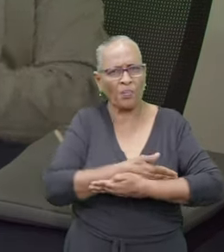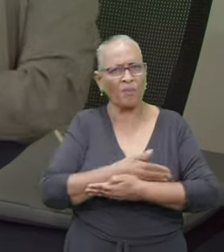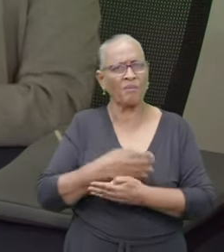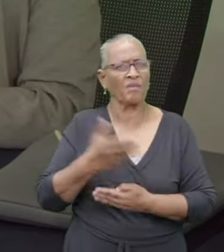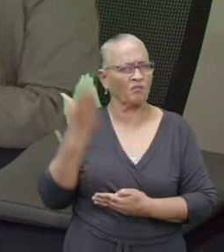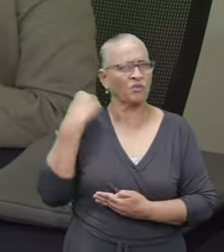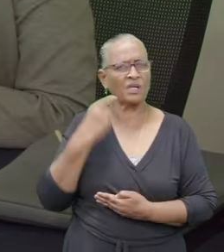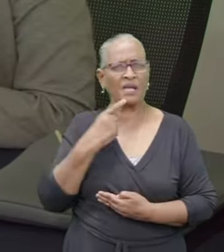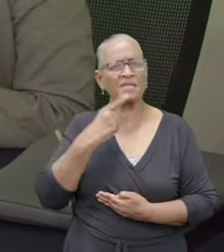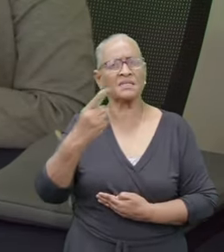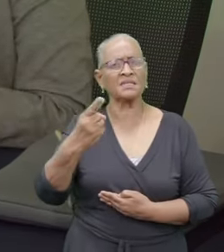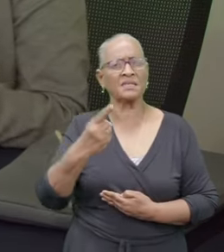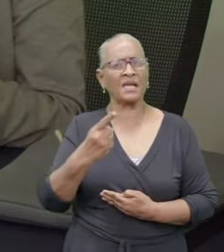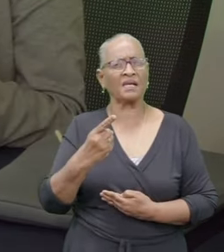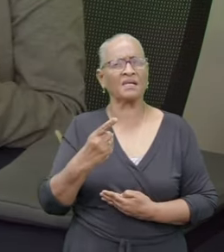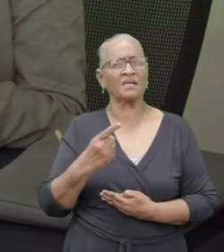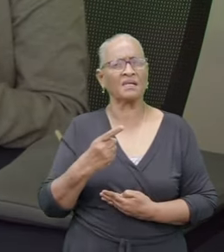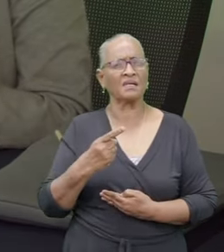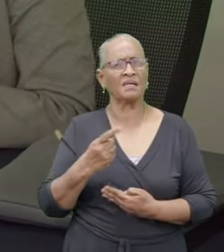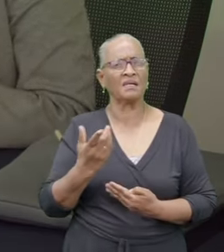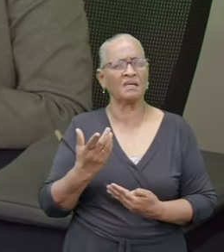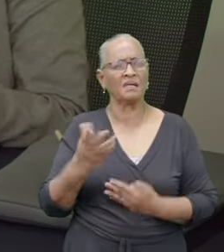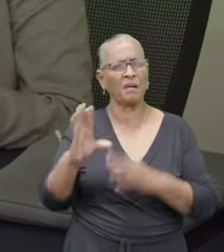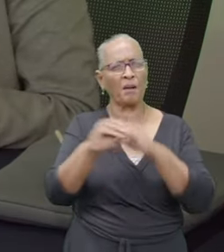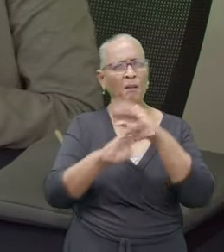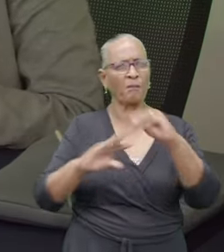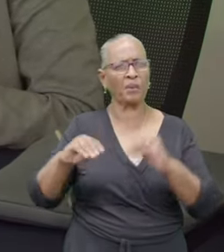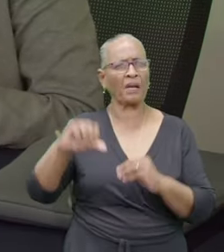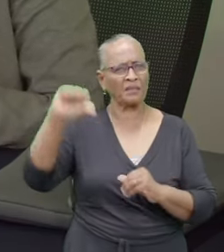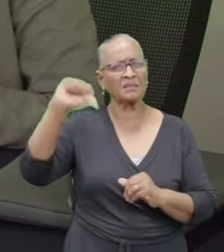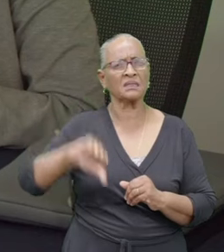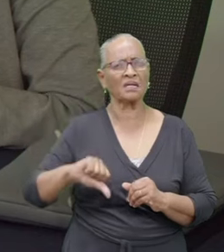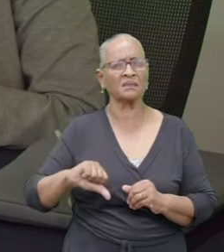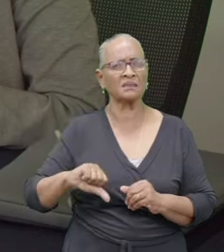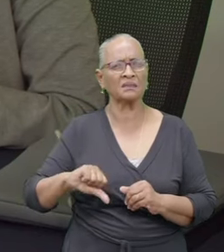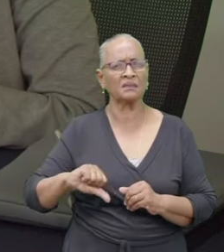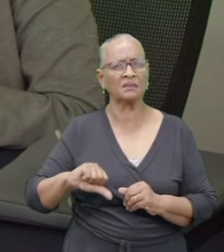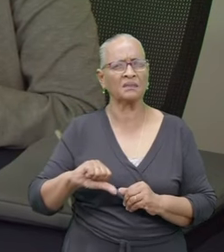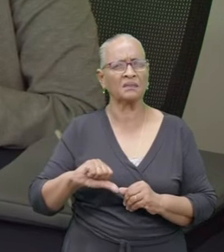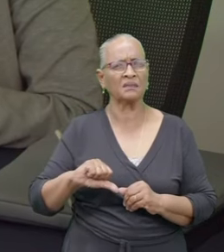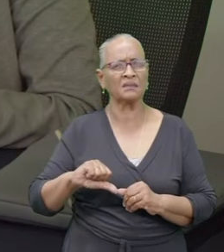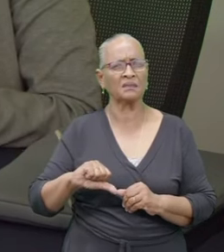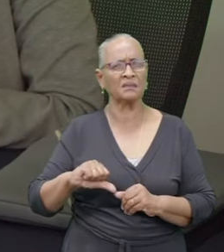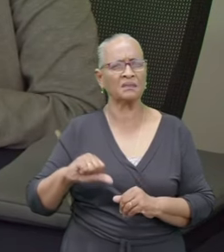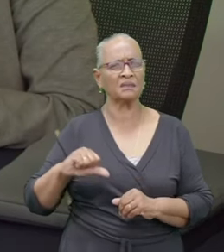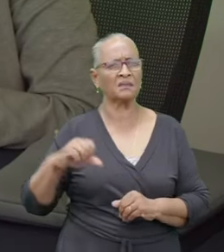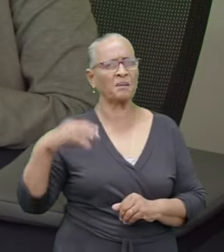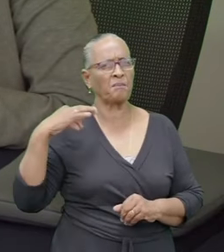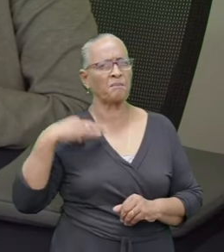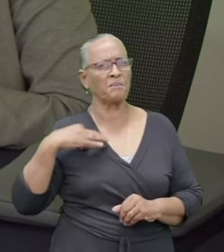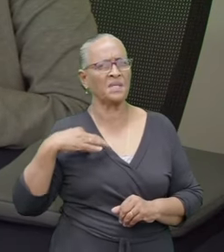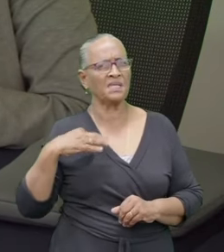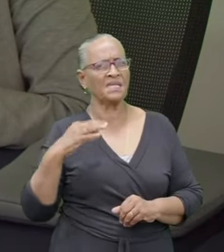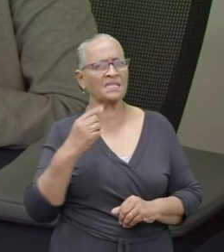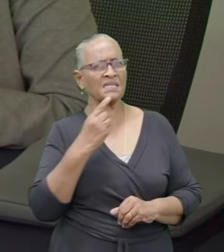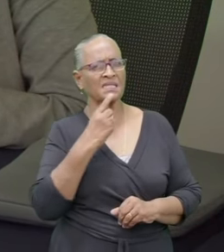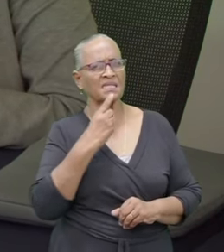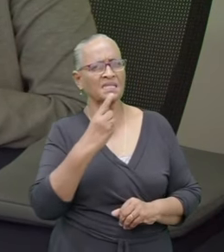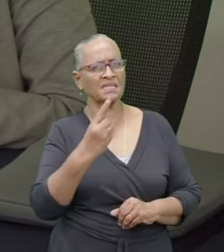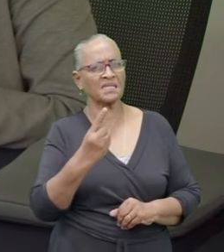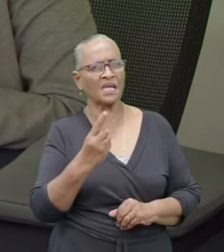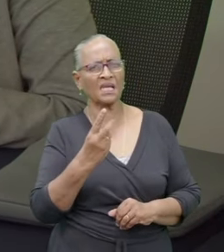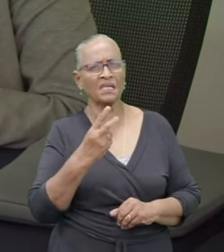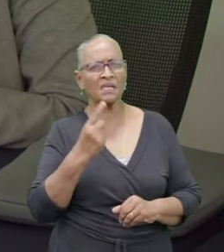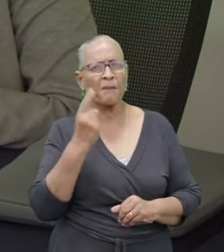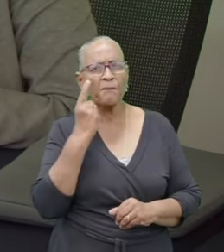lopen. U heeft net in uw heel veel wat u gezegd heeft, gezegd nauwlettend volgt u